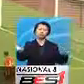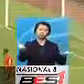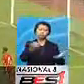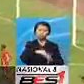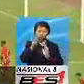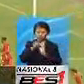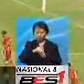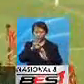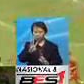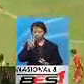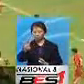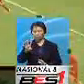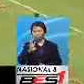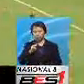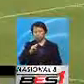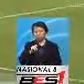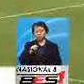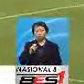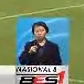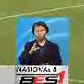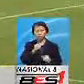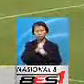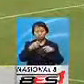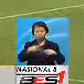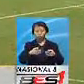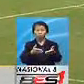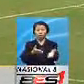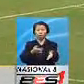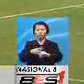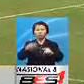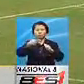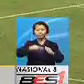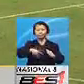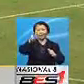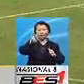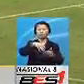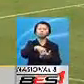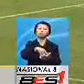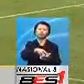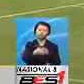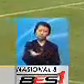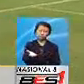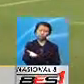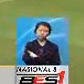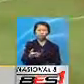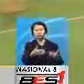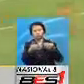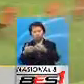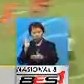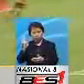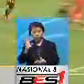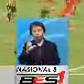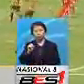minit ke-44 Antana Balan dapat peluang terhidang tetapi sepakannya lemah. Bersambung babak kedua,